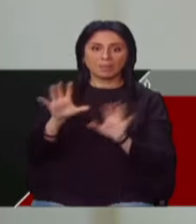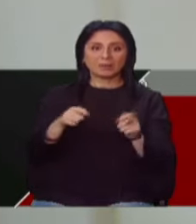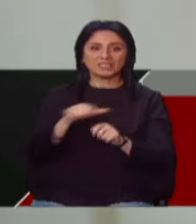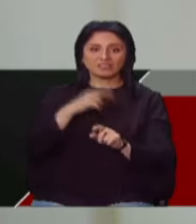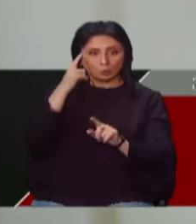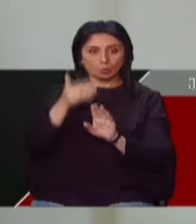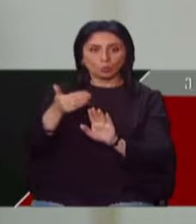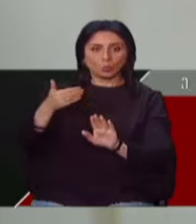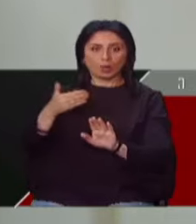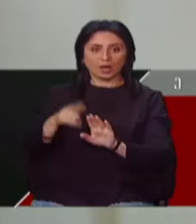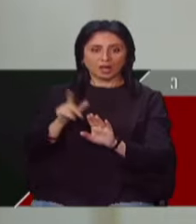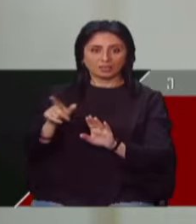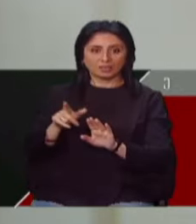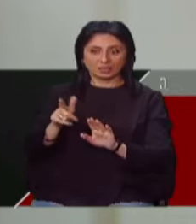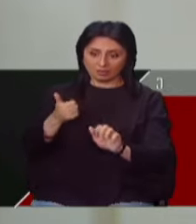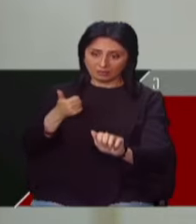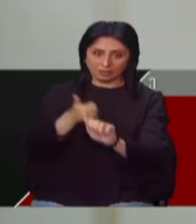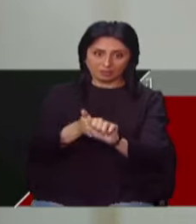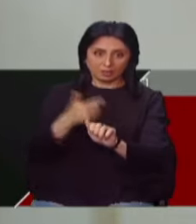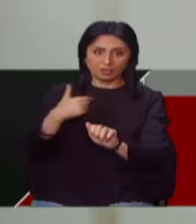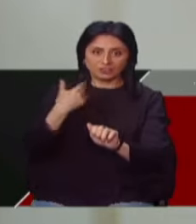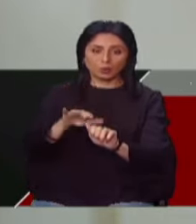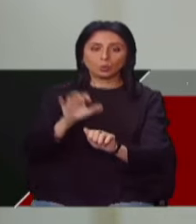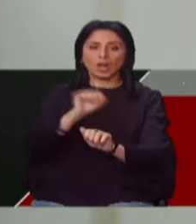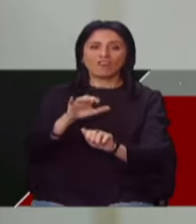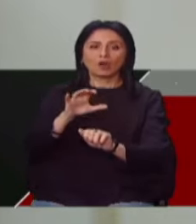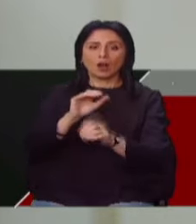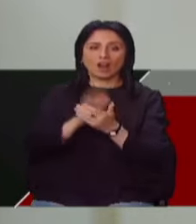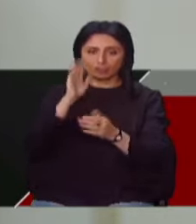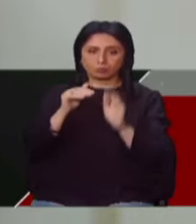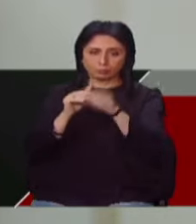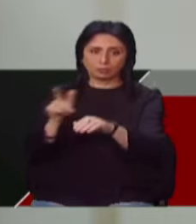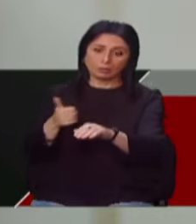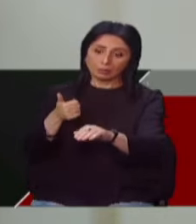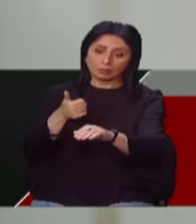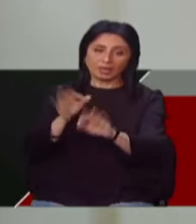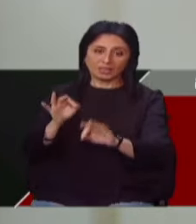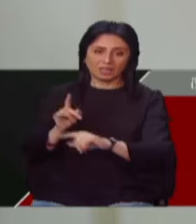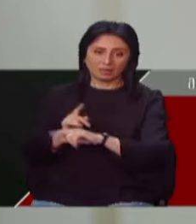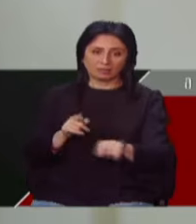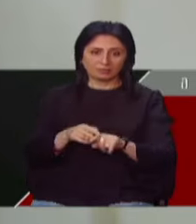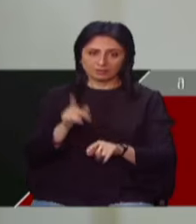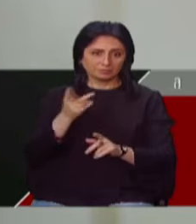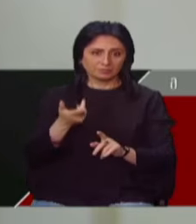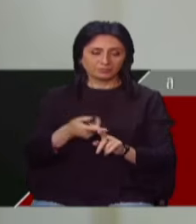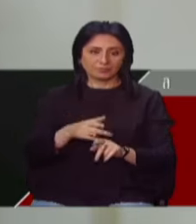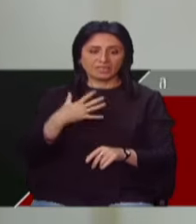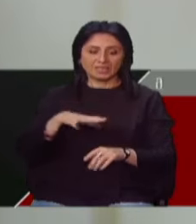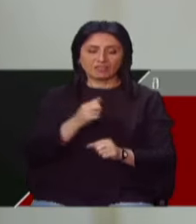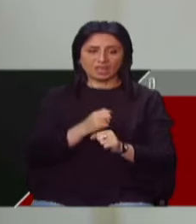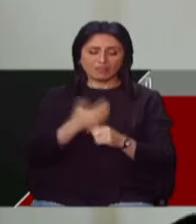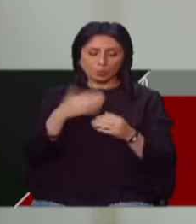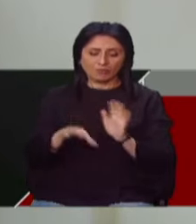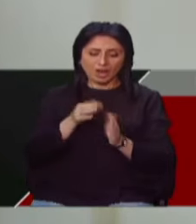პრეზიდენტი და სანამ პრეზიდენტი დაეწევა ჩვენ შეიძლება უკვე ევროკავშირში ვიყოთ ამასობაში საქართველოს